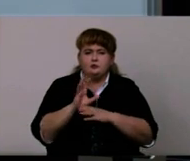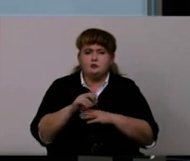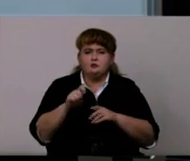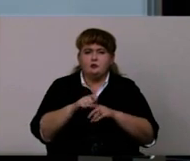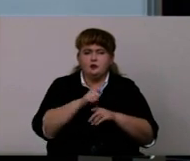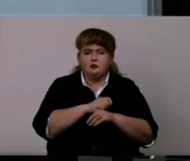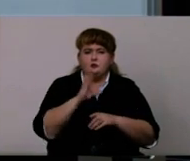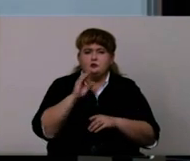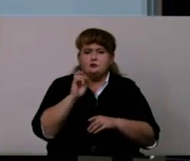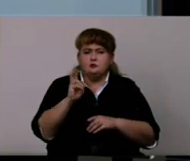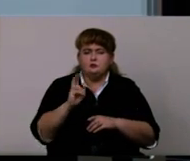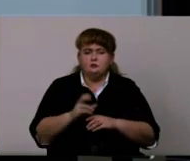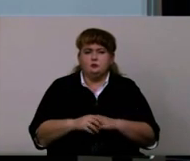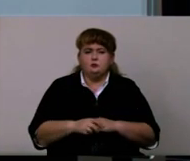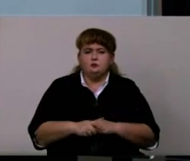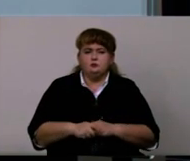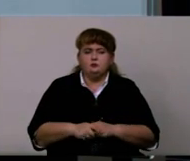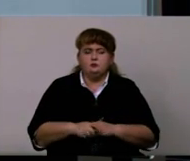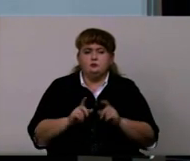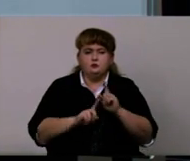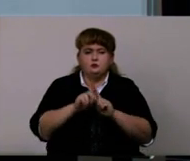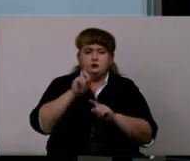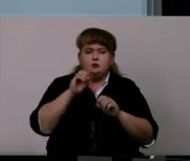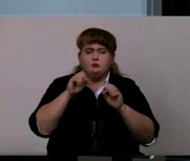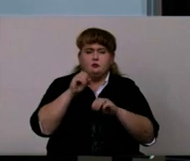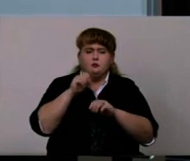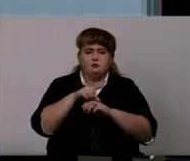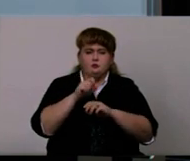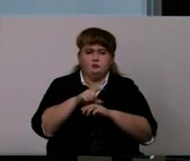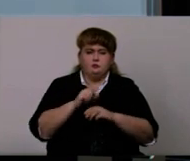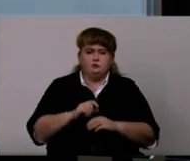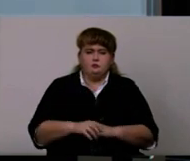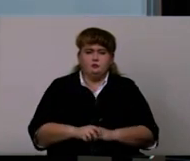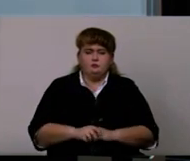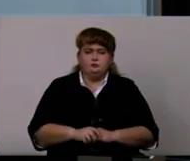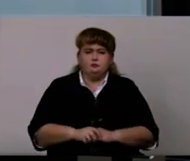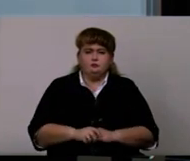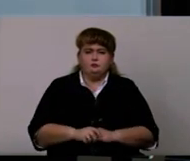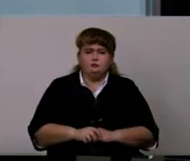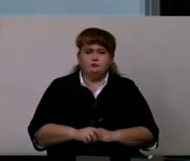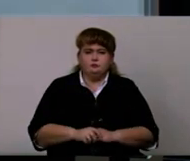15 метров в секунду. Приступаем к решению задачи.